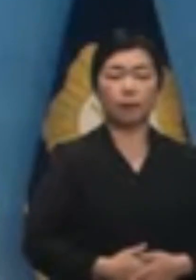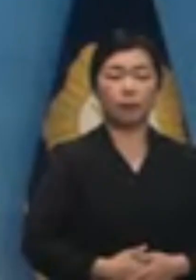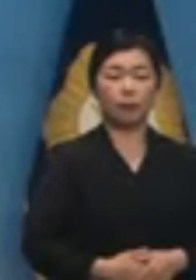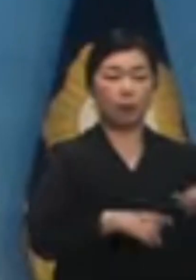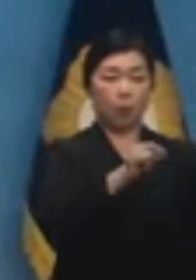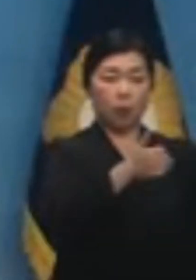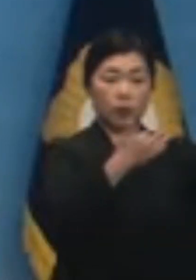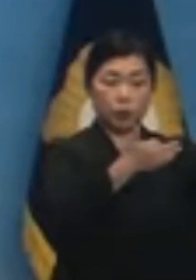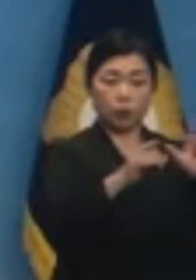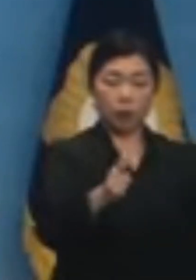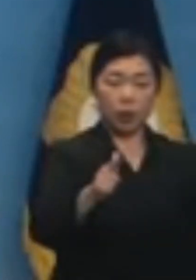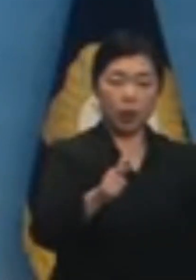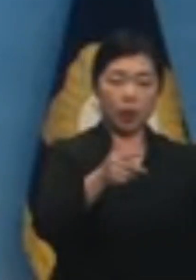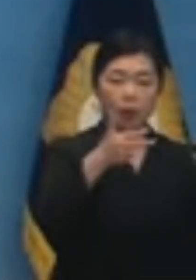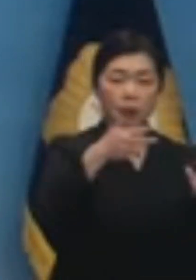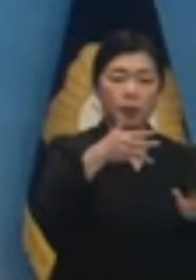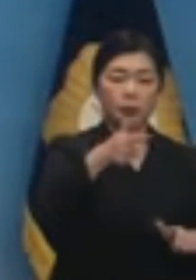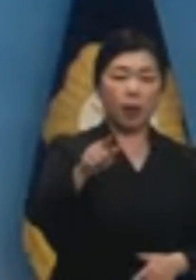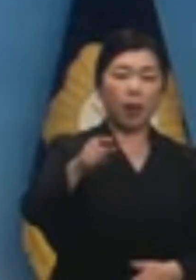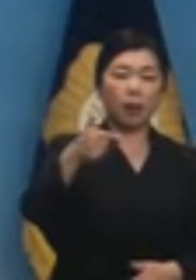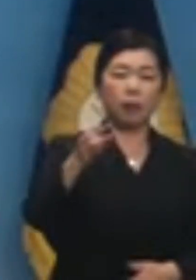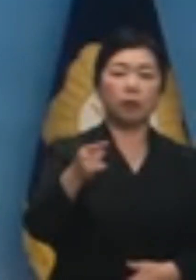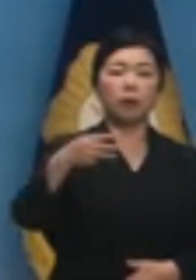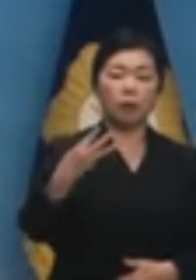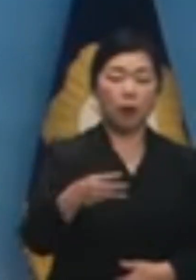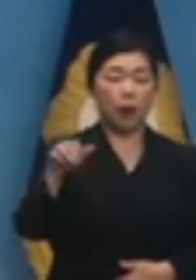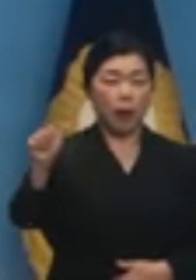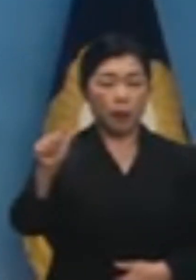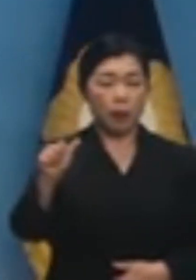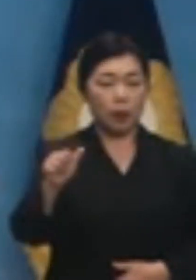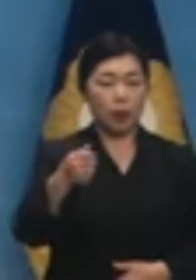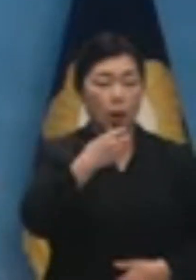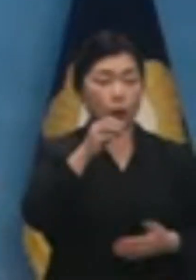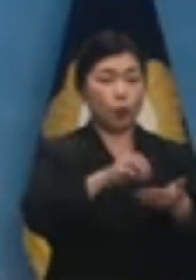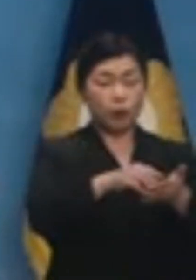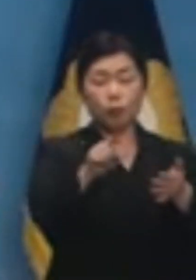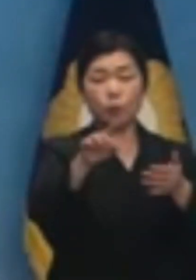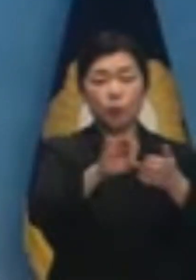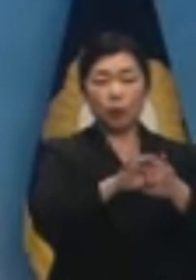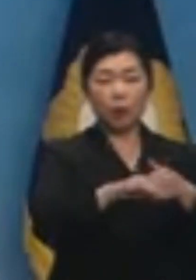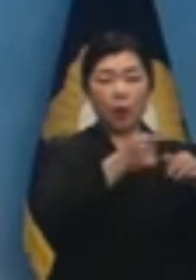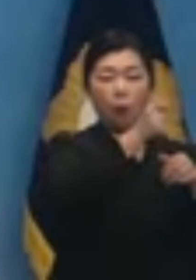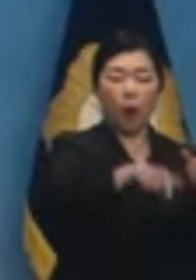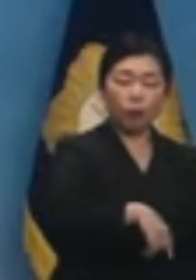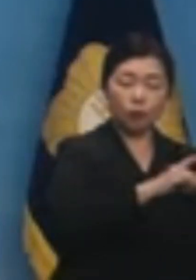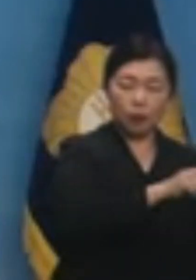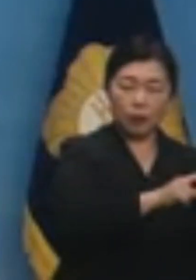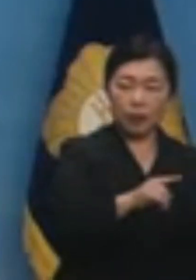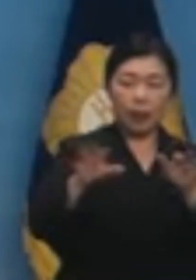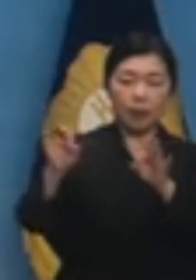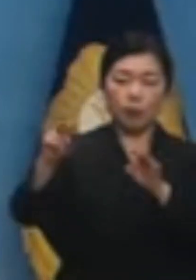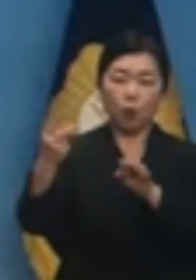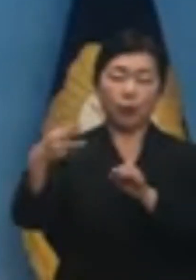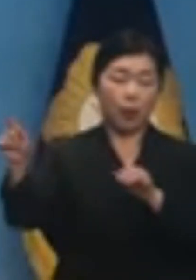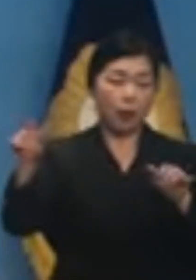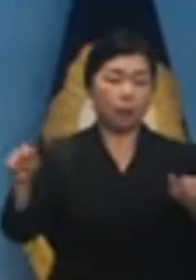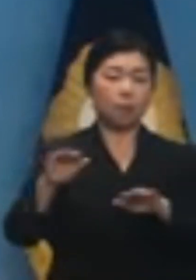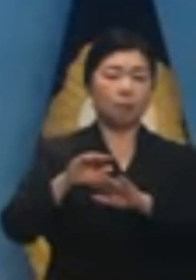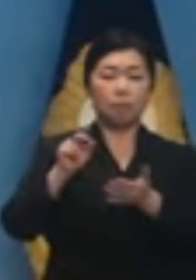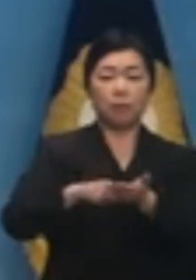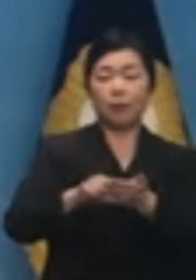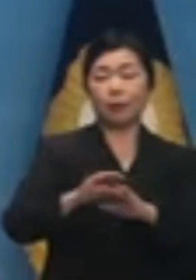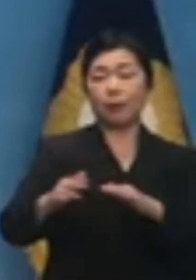5월 19일 채널A 돌직구쇼에 출연한 박규택 국민의힘 의원은 김용태 비대위원장이 이재명 대표